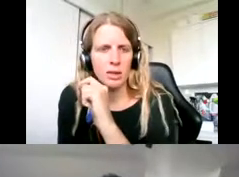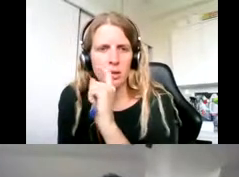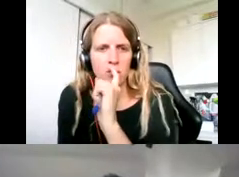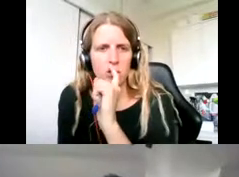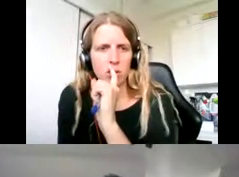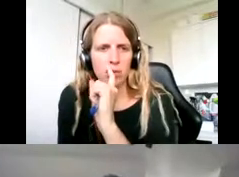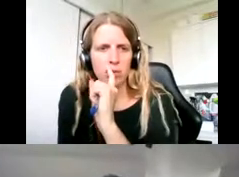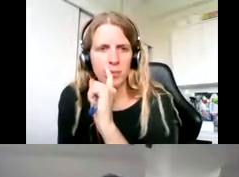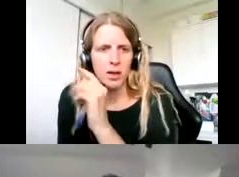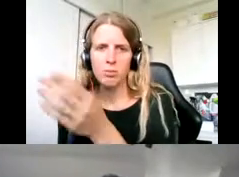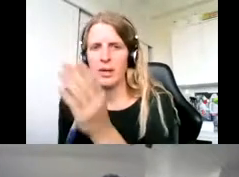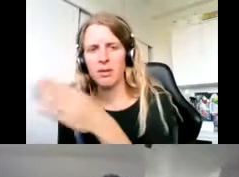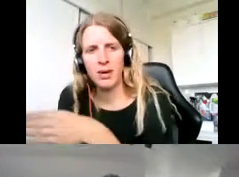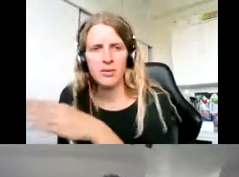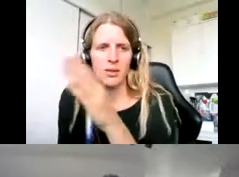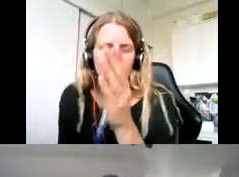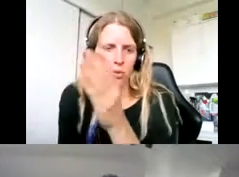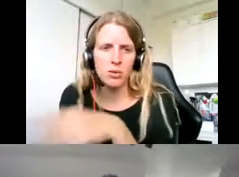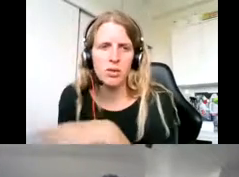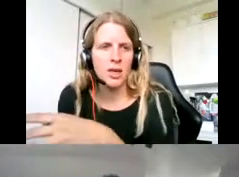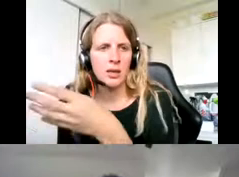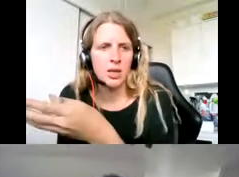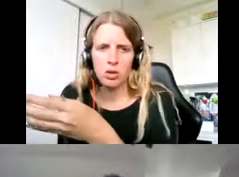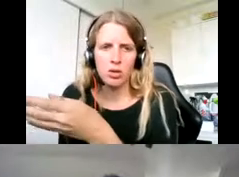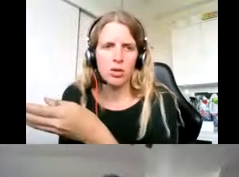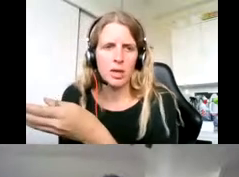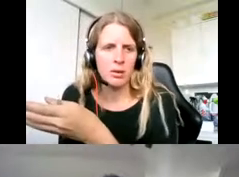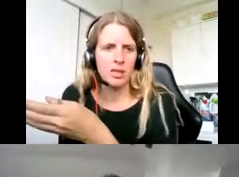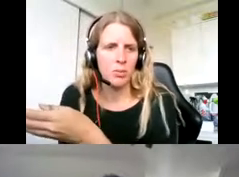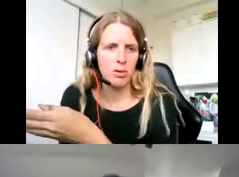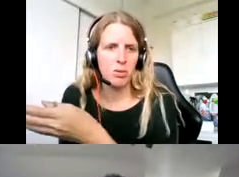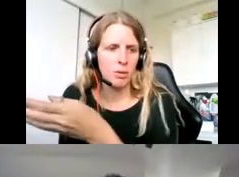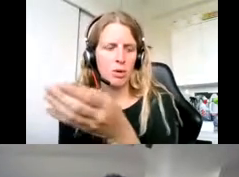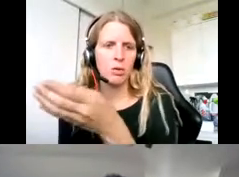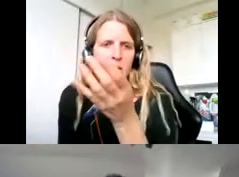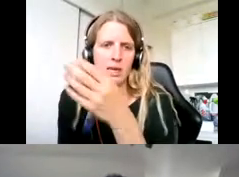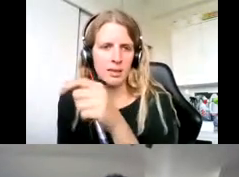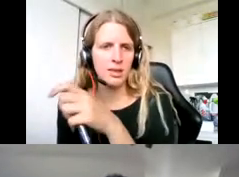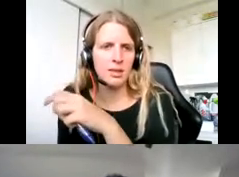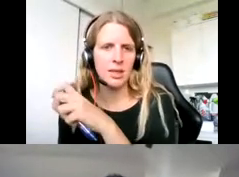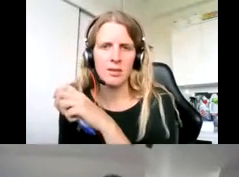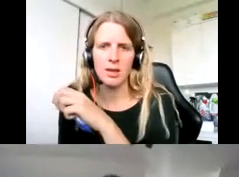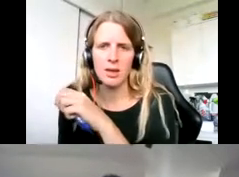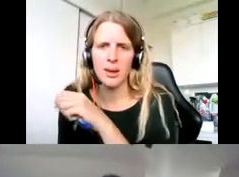een keuze, hè? Dat mogen we gerust doen. Pak de 50 en dan naar 100. Dat is ook oké. We snappen ook wel. We willen gewoon geen